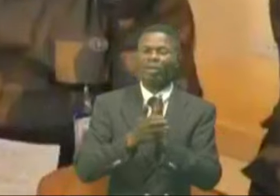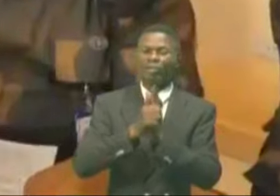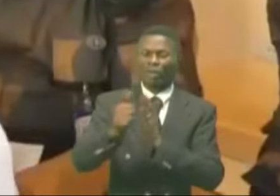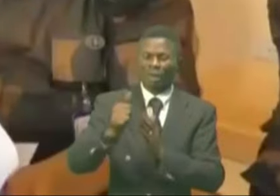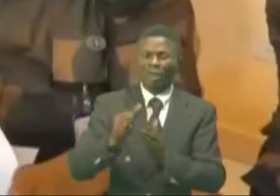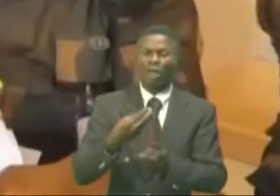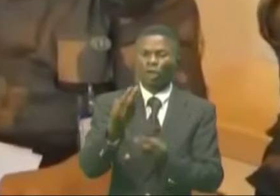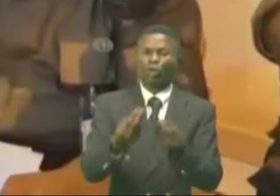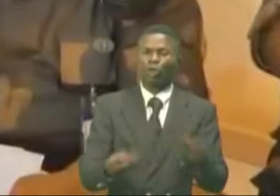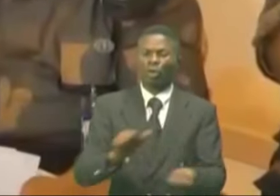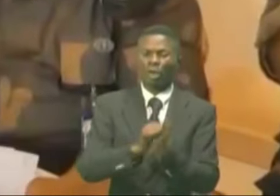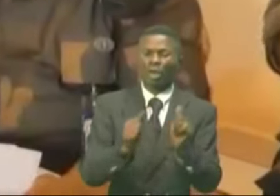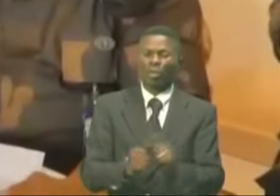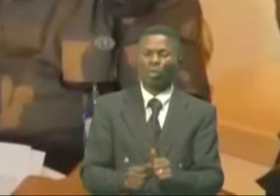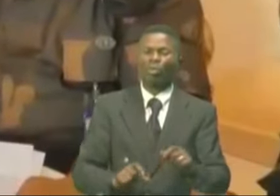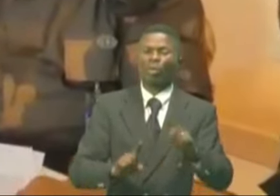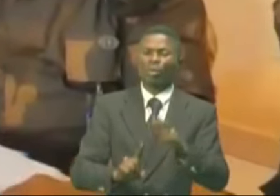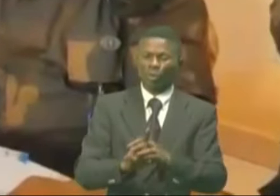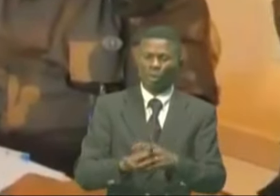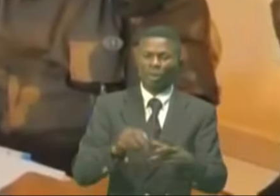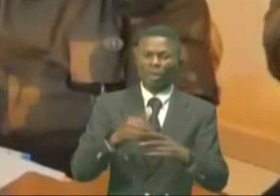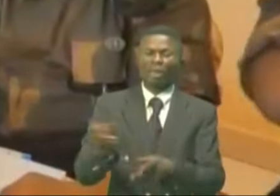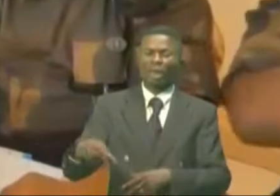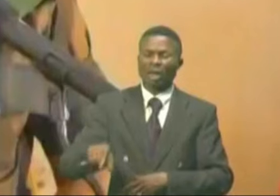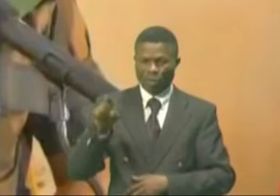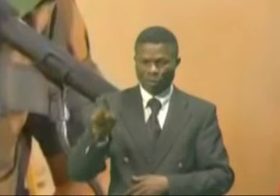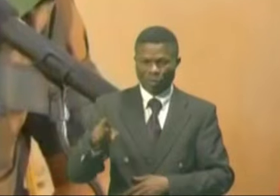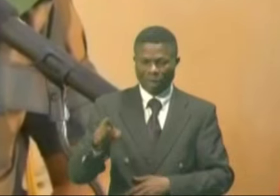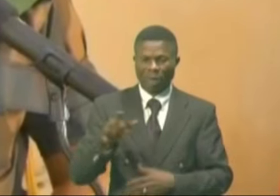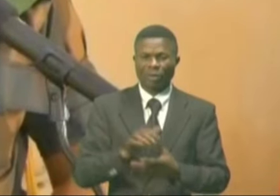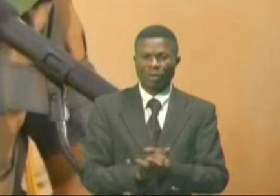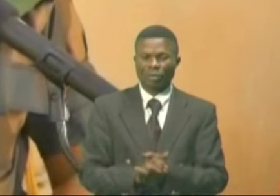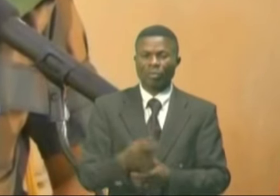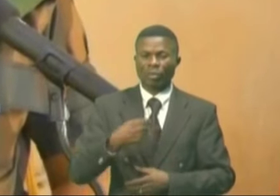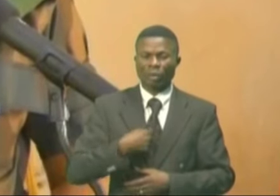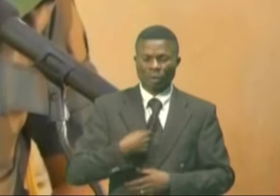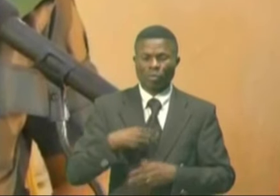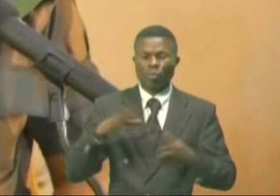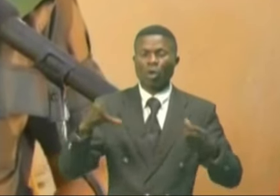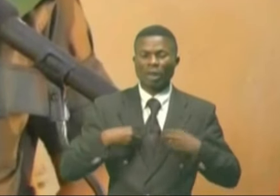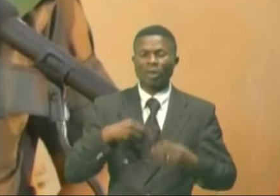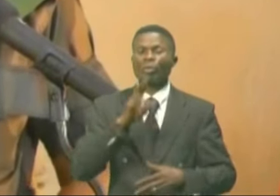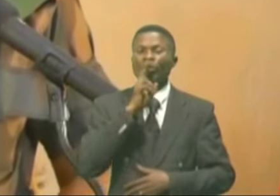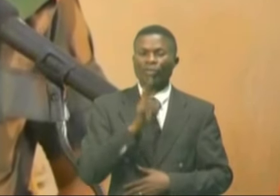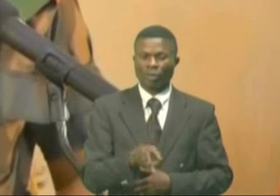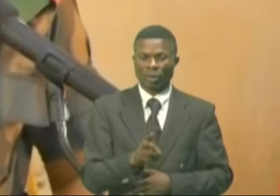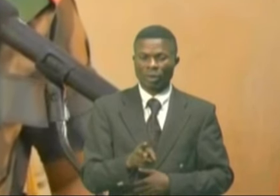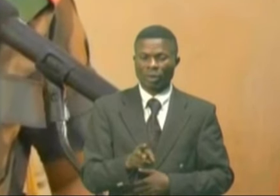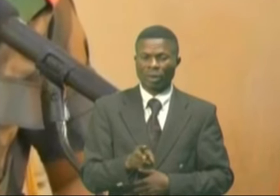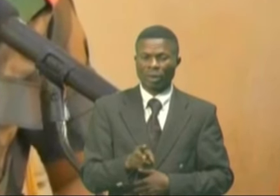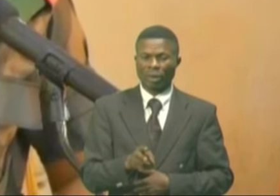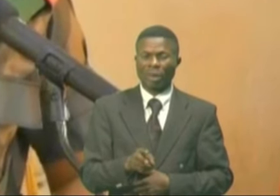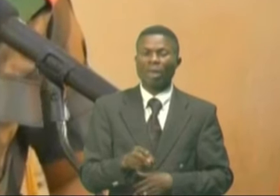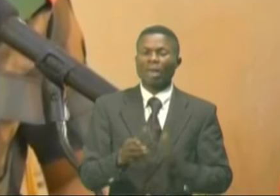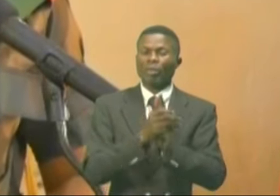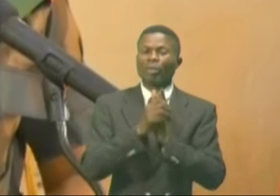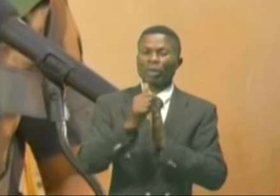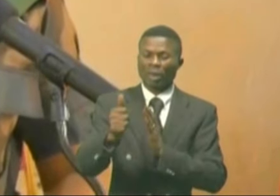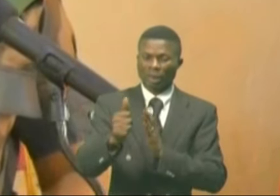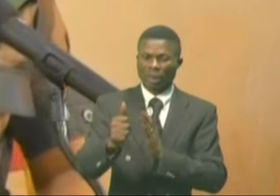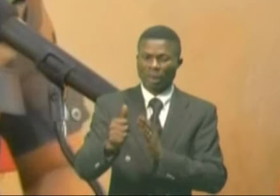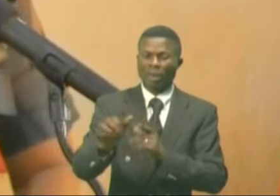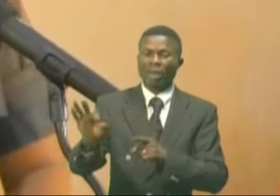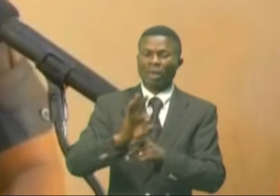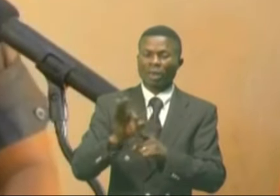défi lié à cette problématique dans cette province. Je suis convaincu, au regard de la qualité des